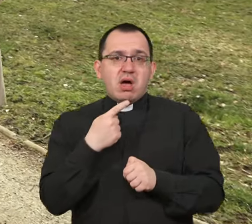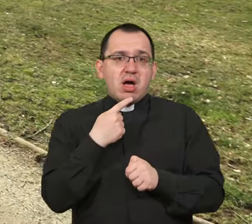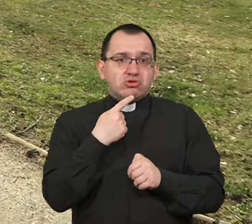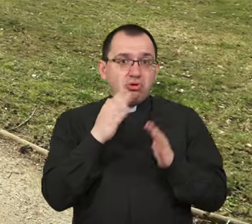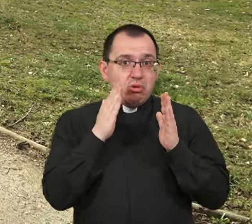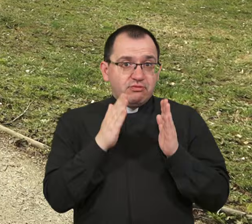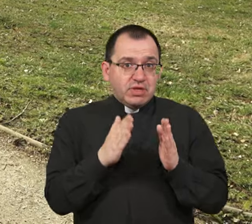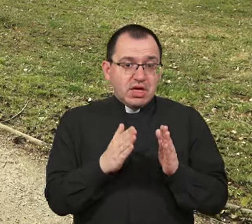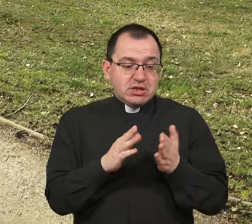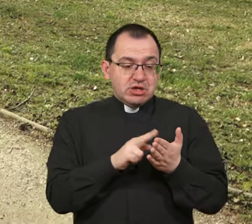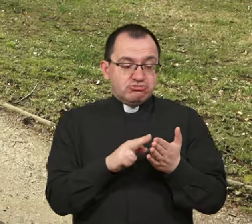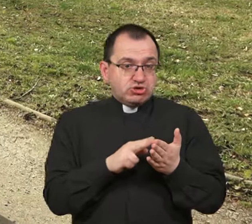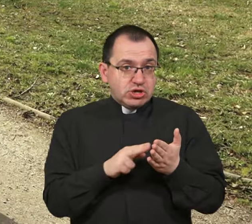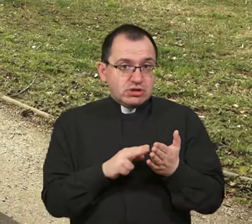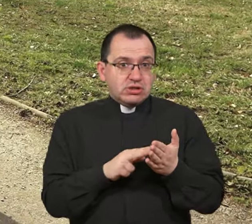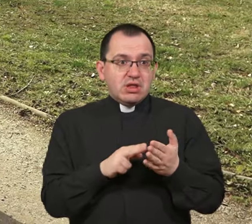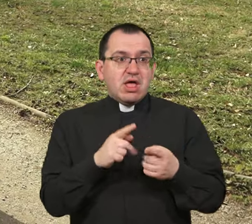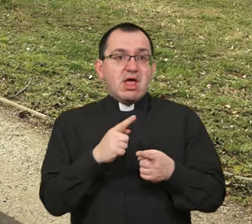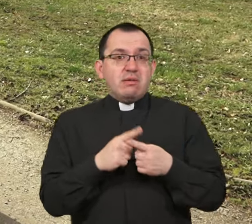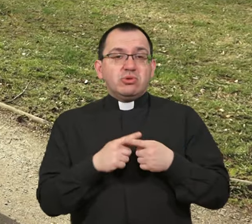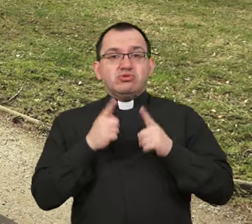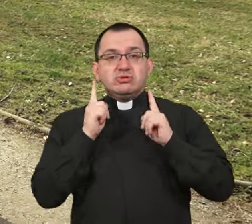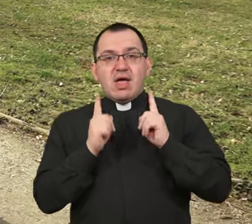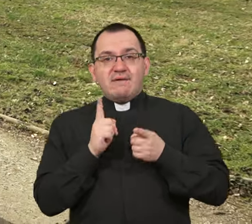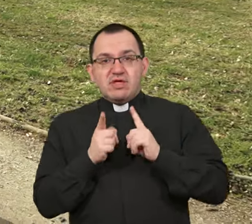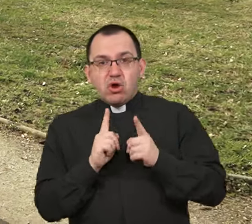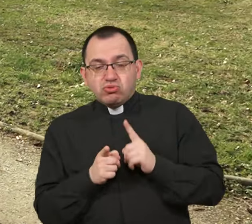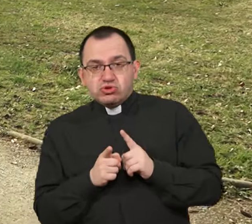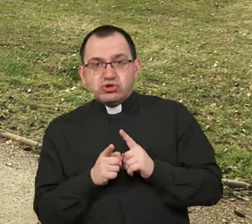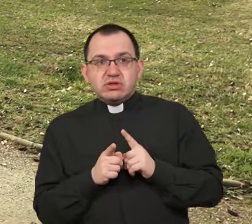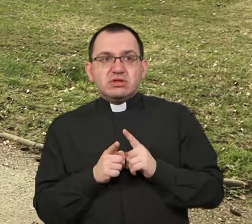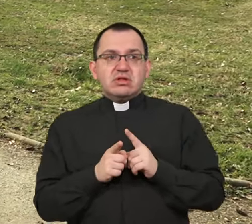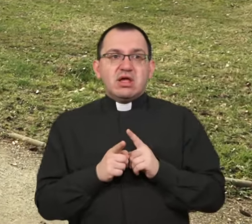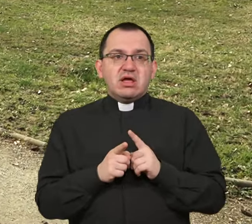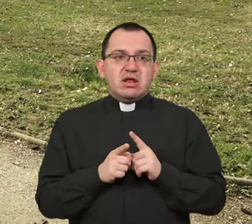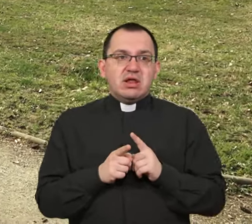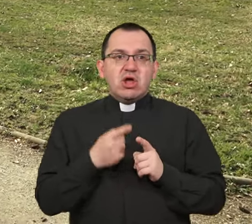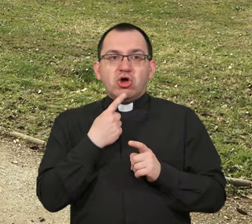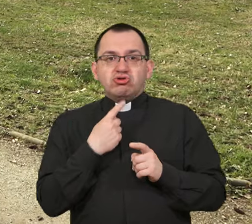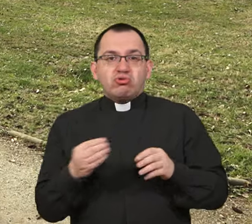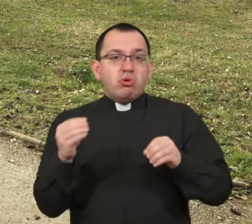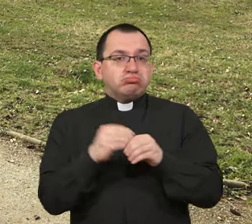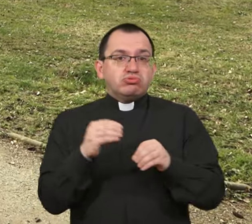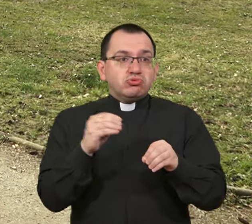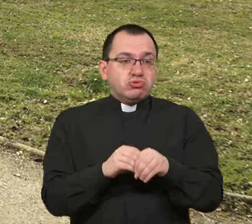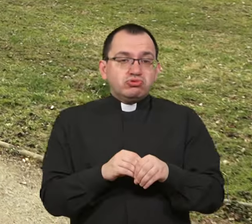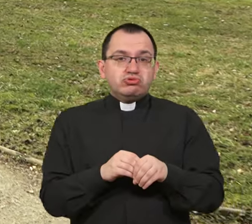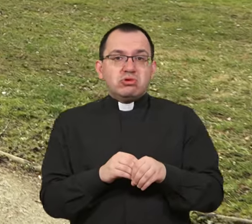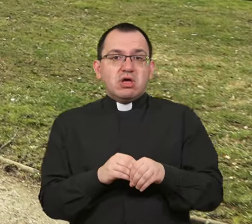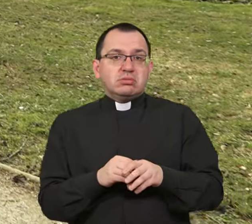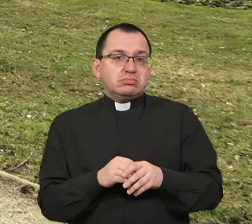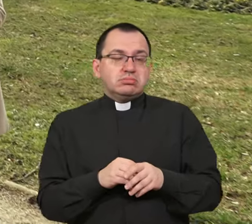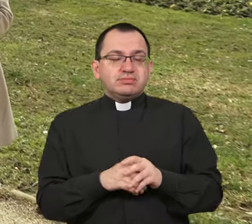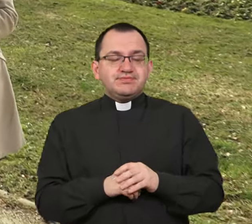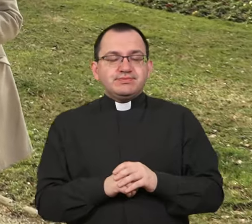vjernika, laika koji sudjeluju, plus imamo vjeroučitelje koji aktivno sudjeluju isto sa svojim temama ono, i doprinosi cijelom rastu zapravo naše